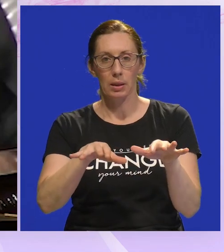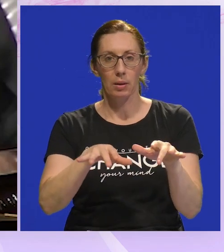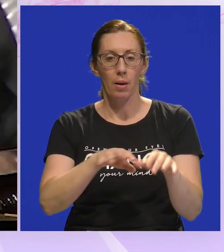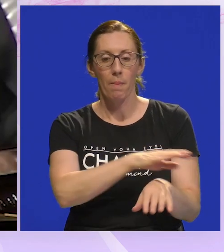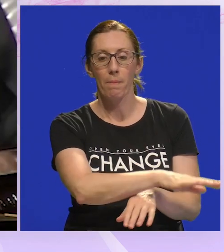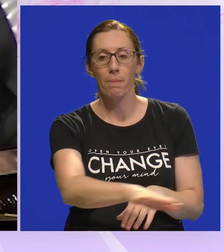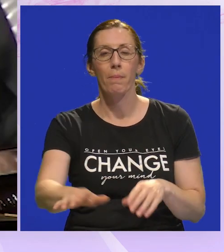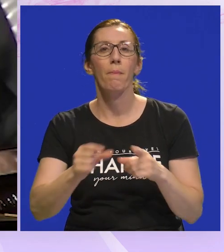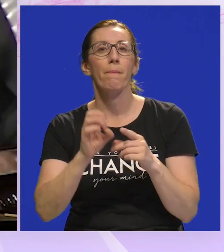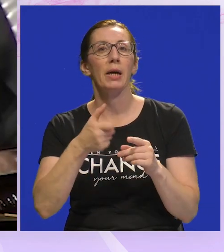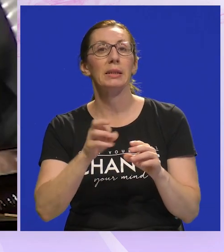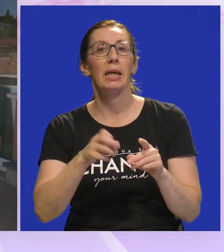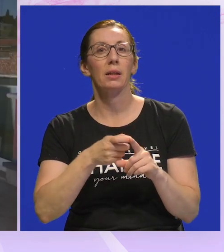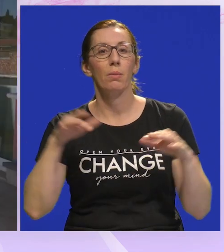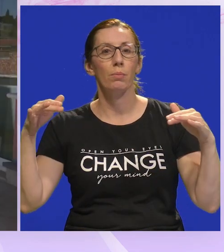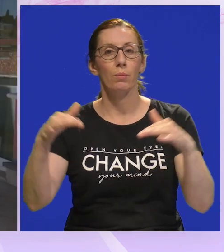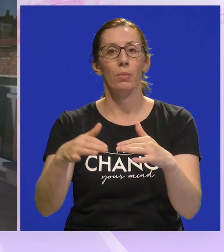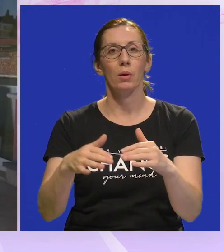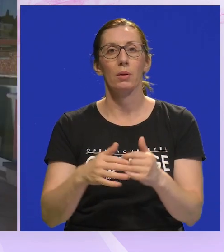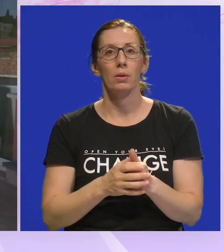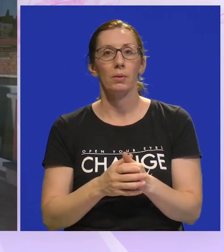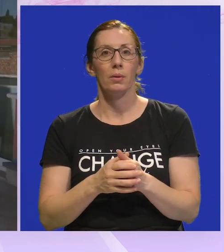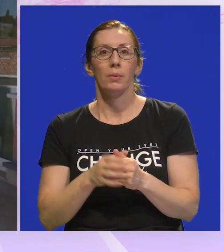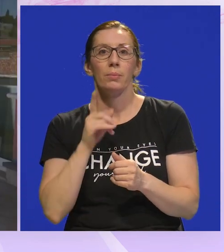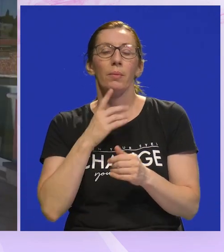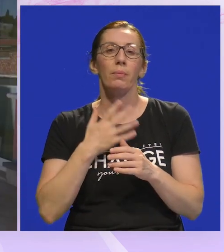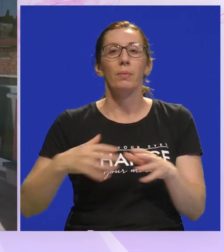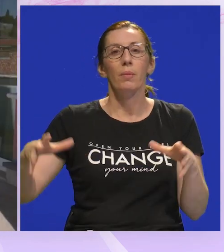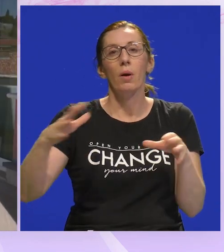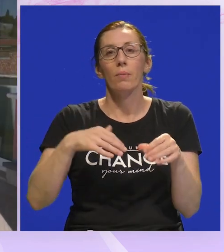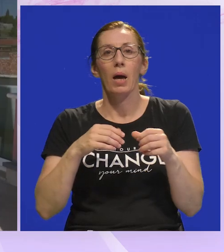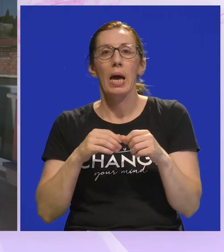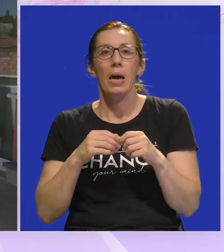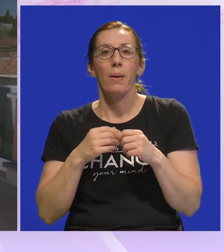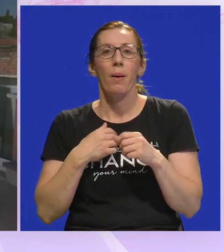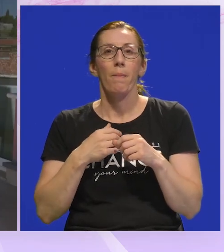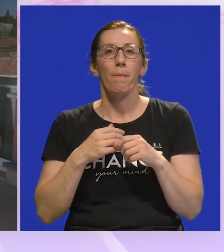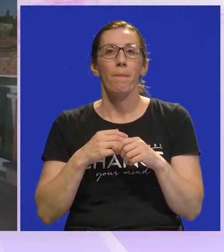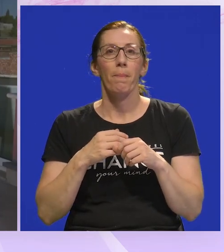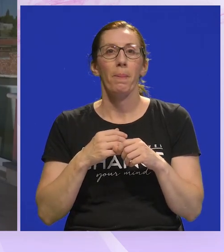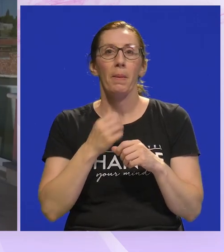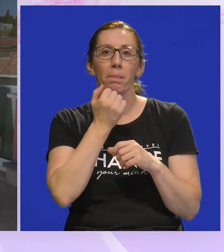rasporedom. Klavir je bio na parketu i publika onako u jednom intimnom krugu.